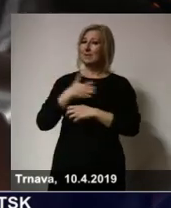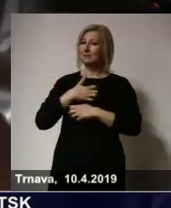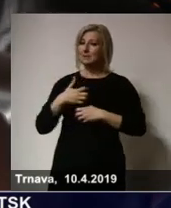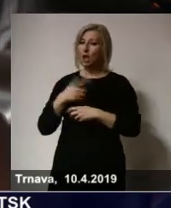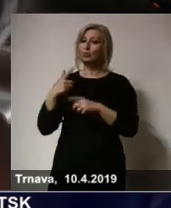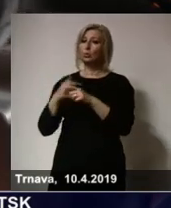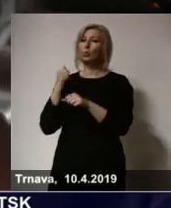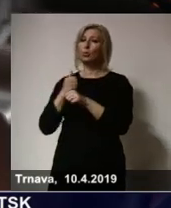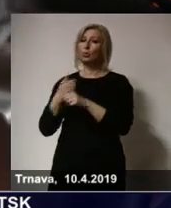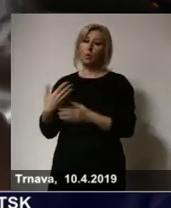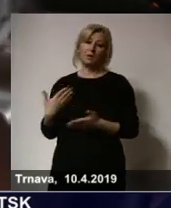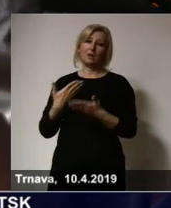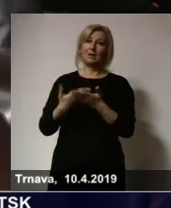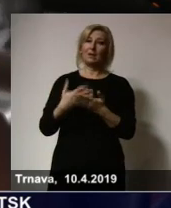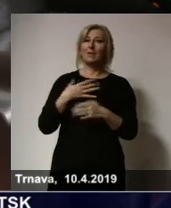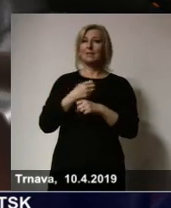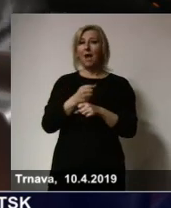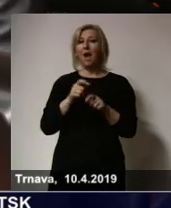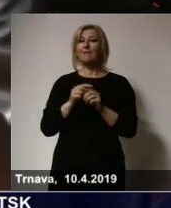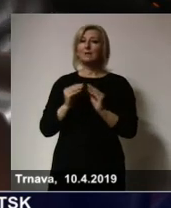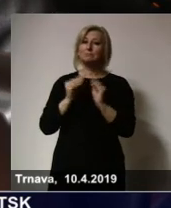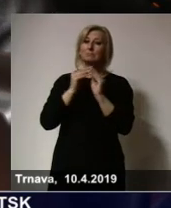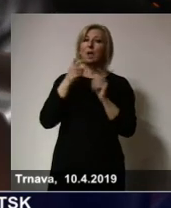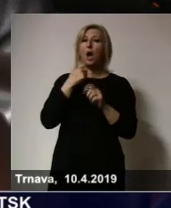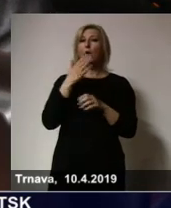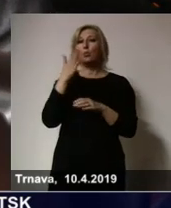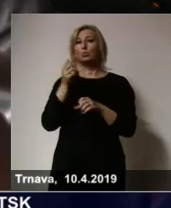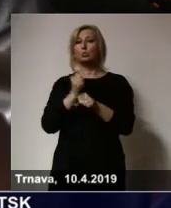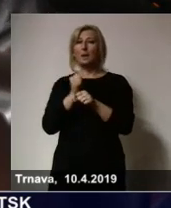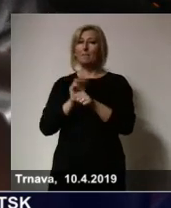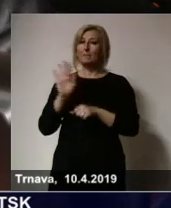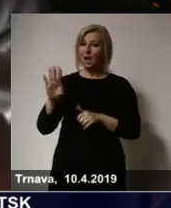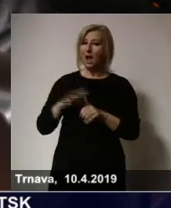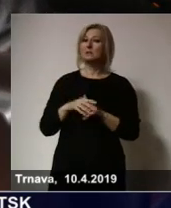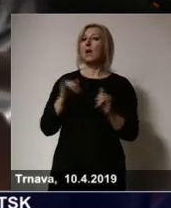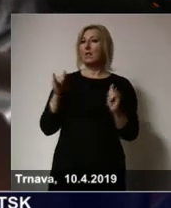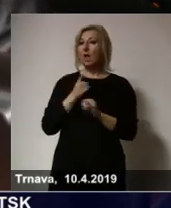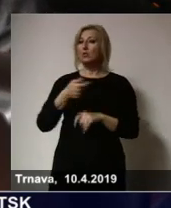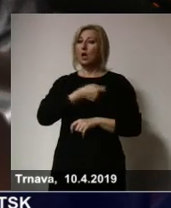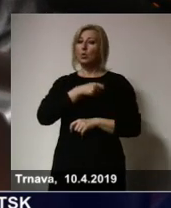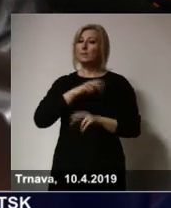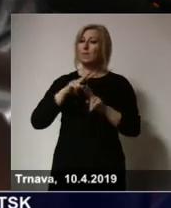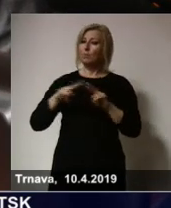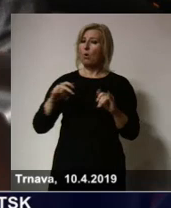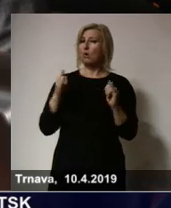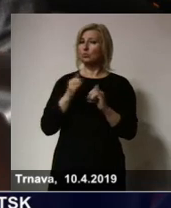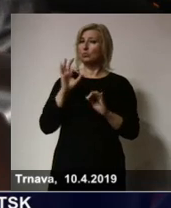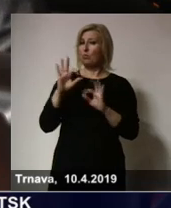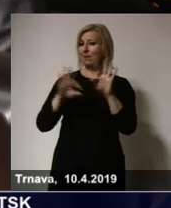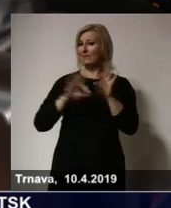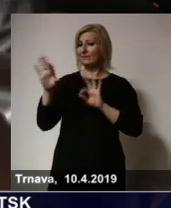ktorými súťažili zodpovedne, a komisia sa mohla zaoberať tým, kam chcú kultúrne